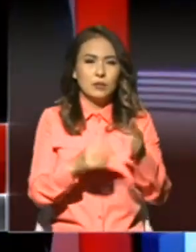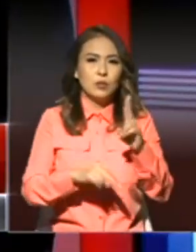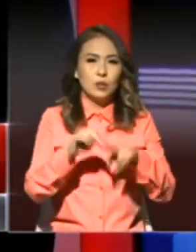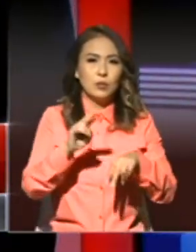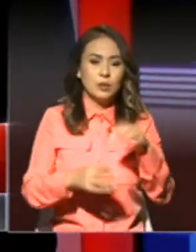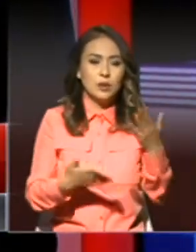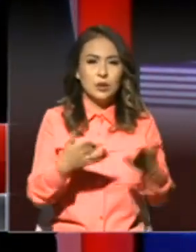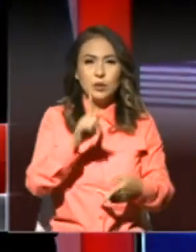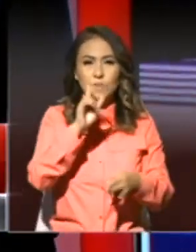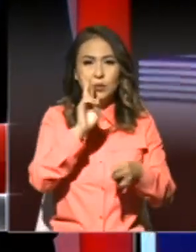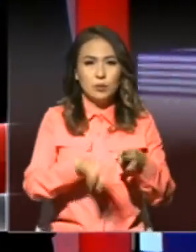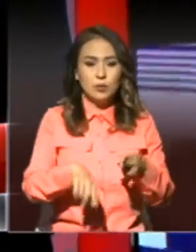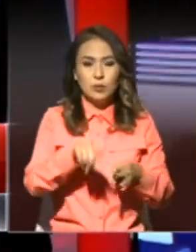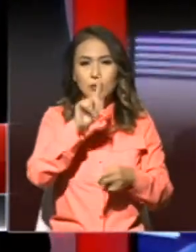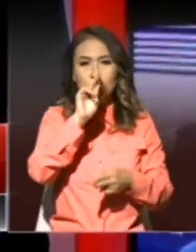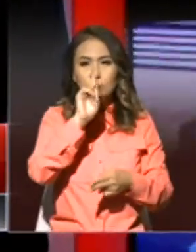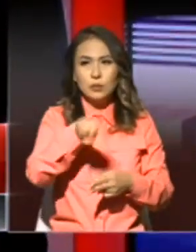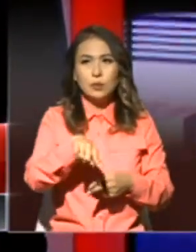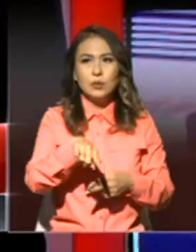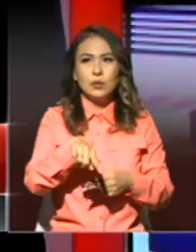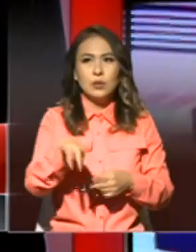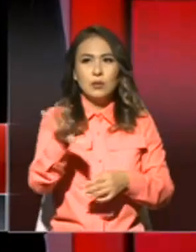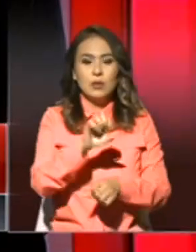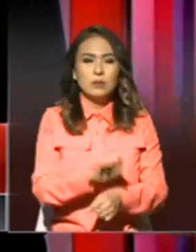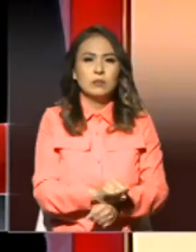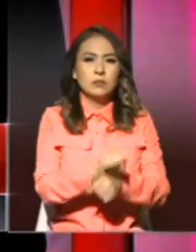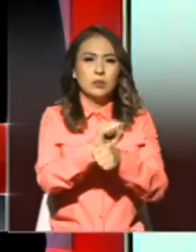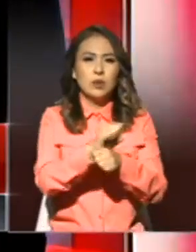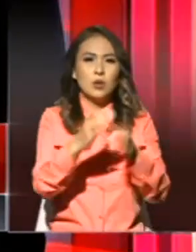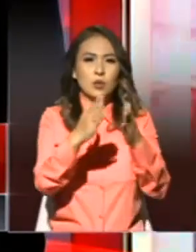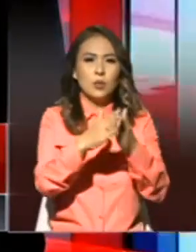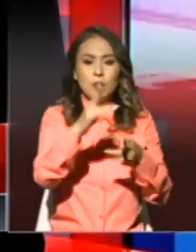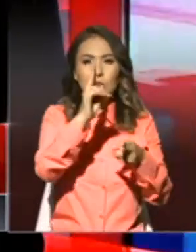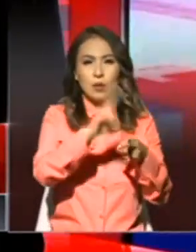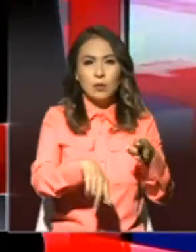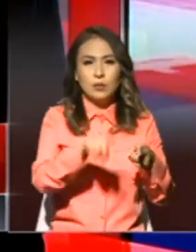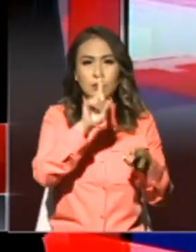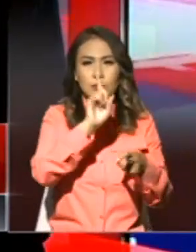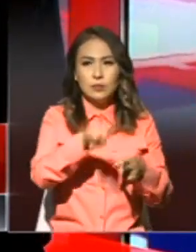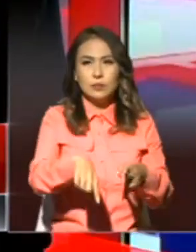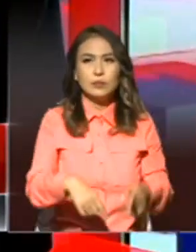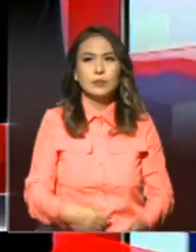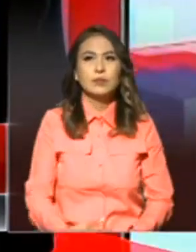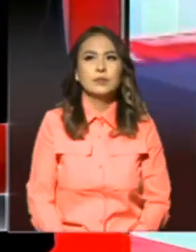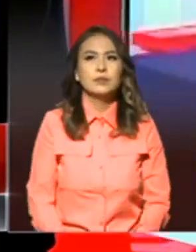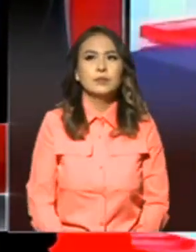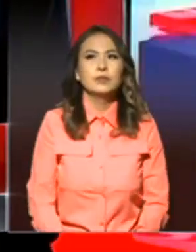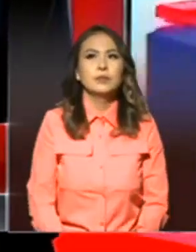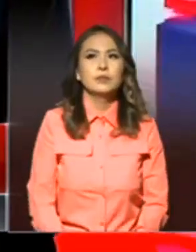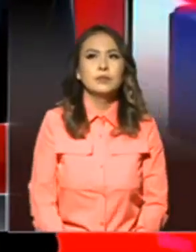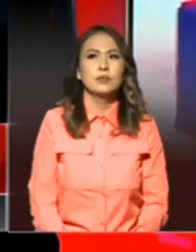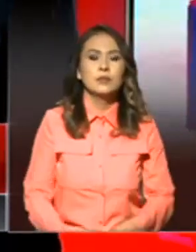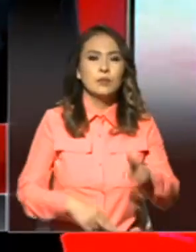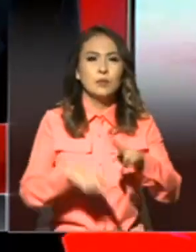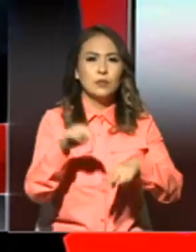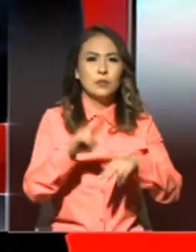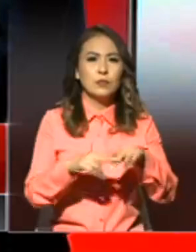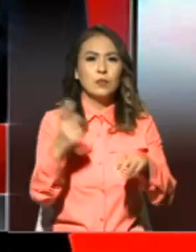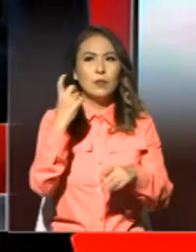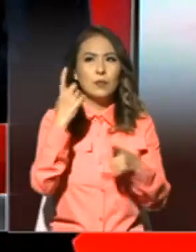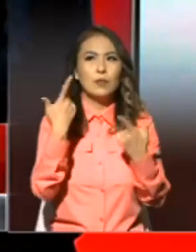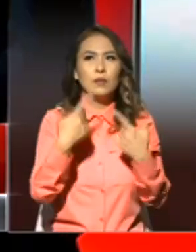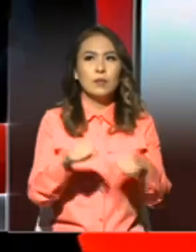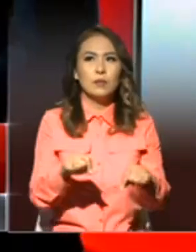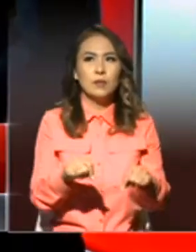бітпесе, үлескерлердің көтерілісі болады. Ана үй бітпей қалады ғой. Құрылыс компаниясының иесі қайда?